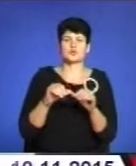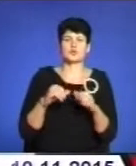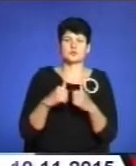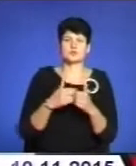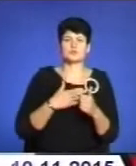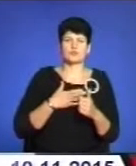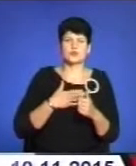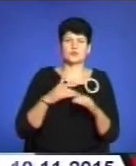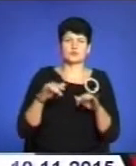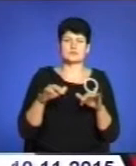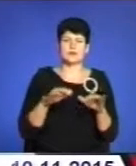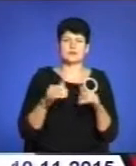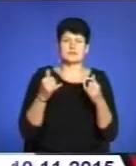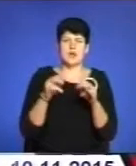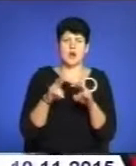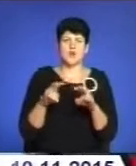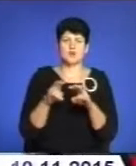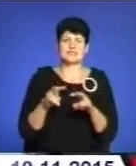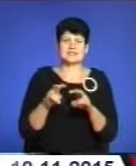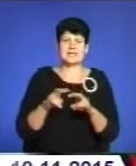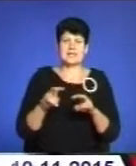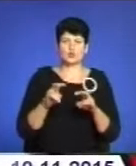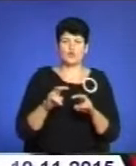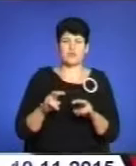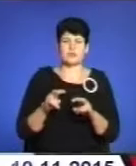триває зараз розслідування,